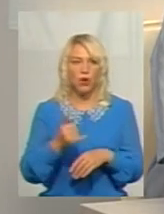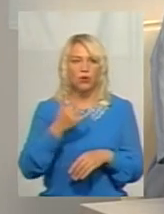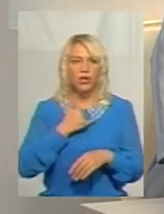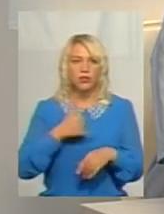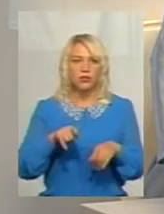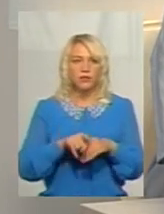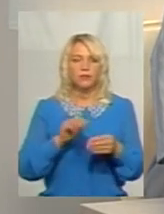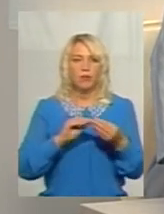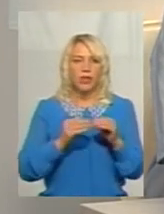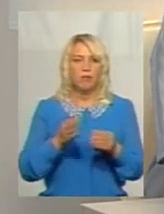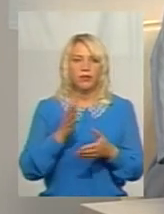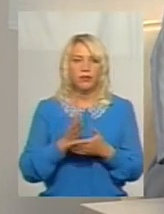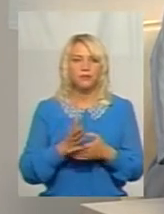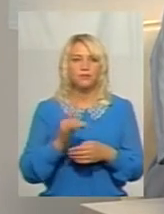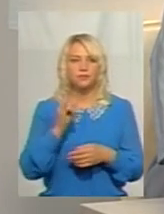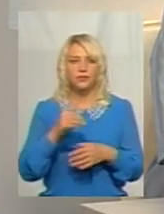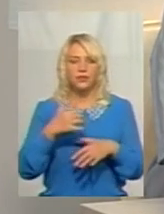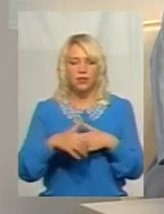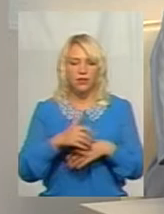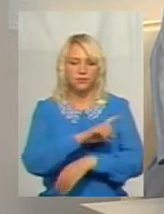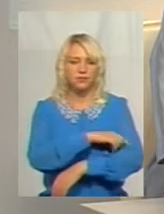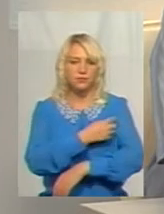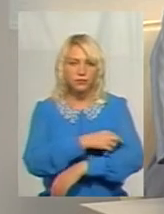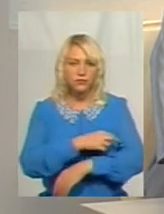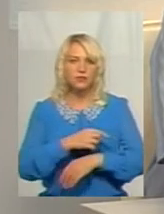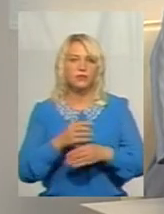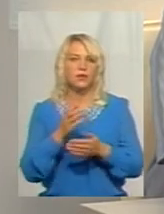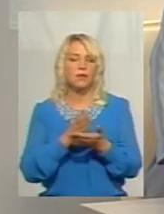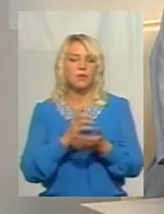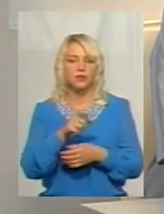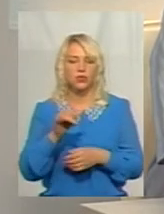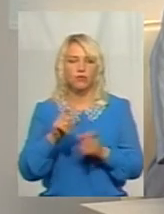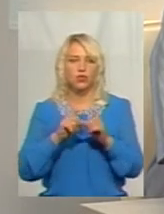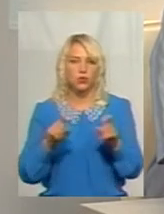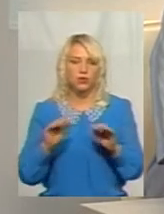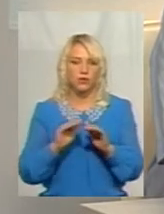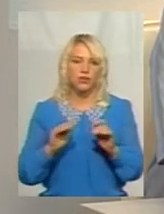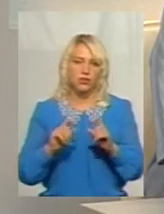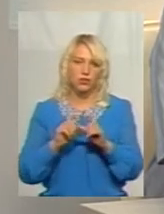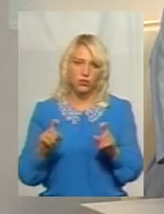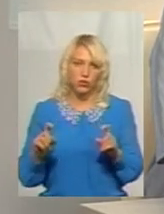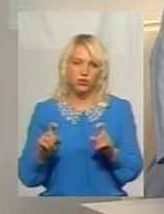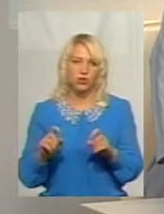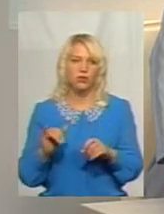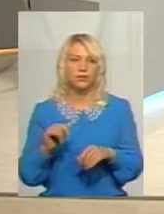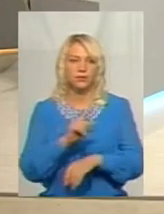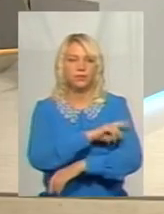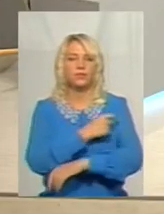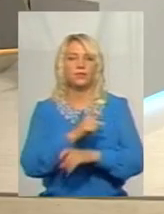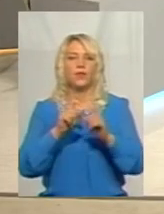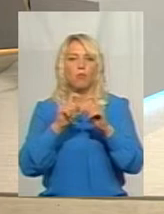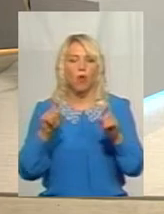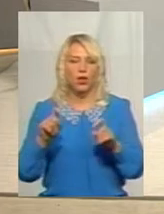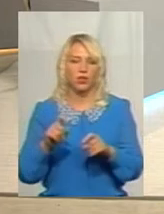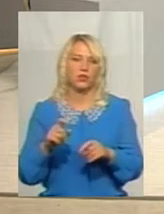такі проблеми є з середнім медичним персоналом і в школах, і в дитячих садочках, і в поліклініках.